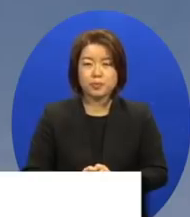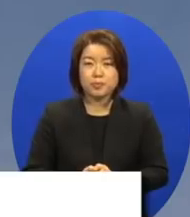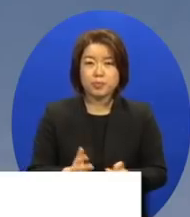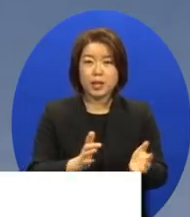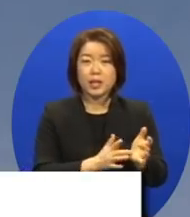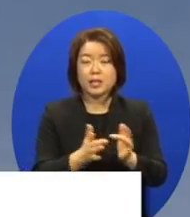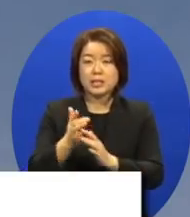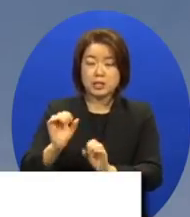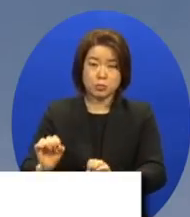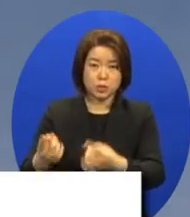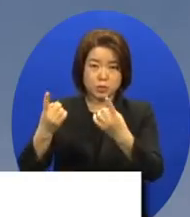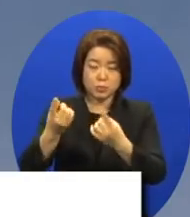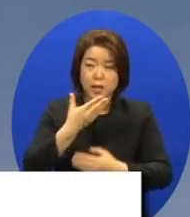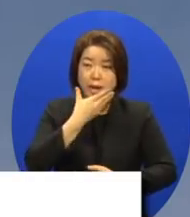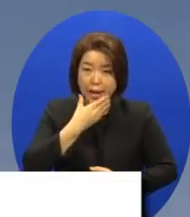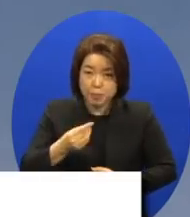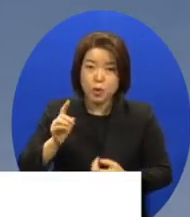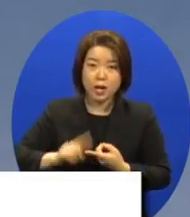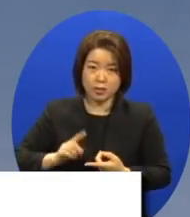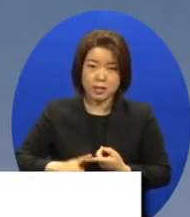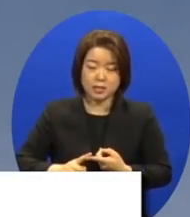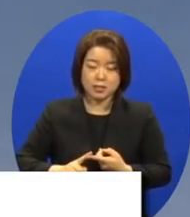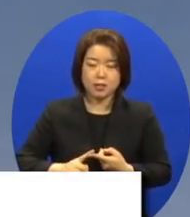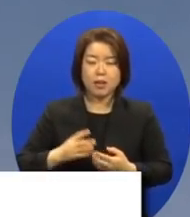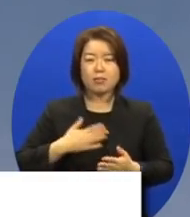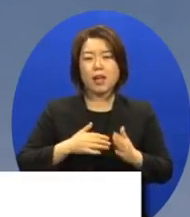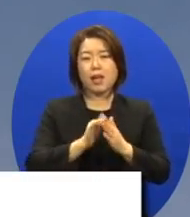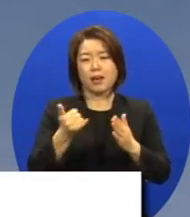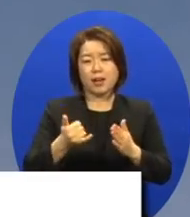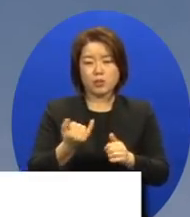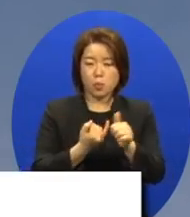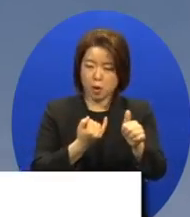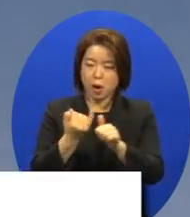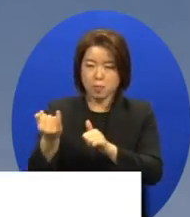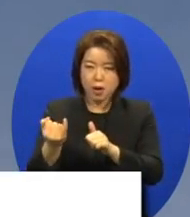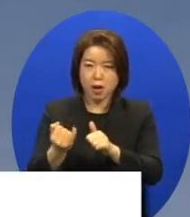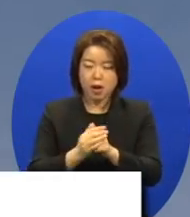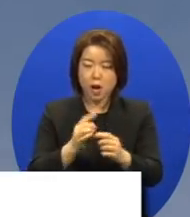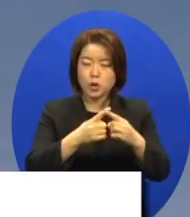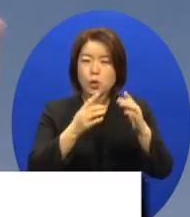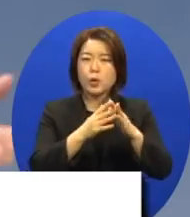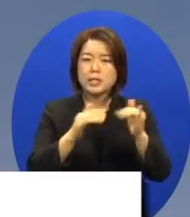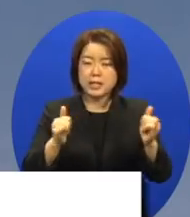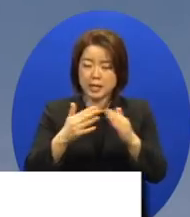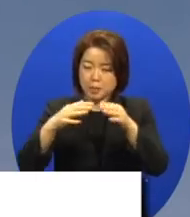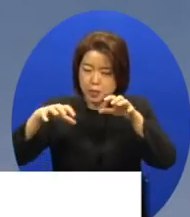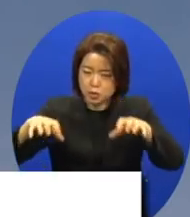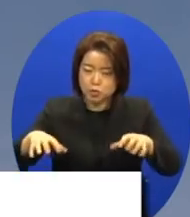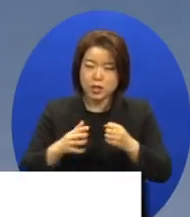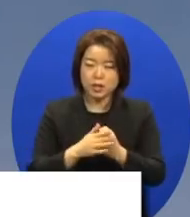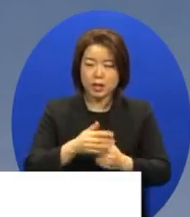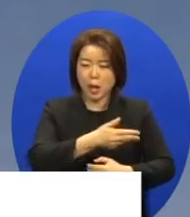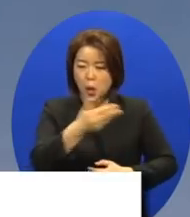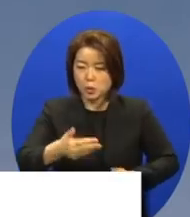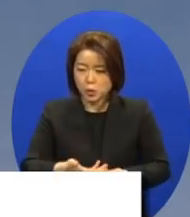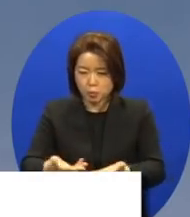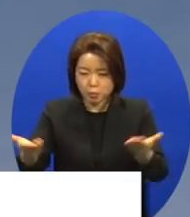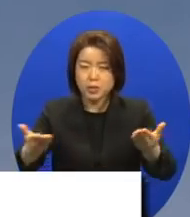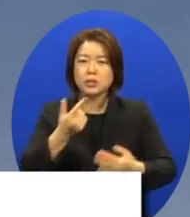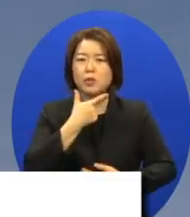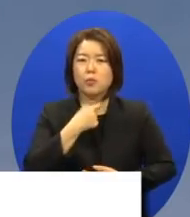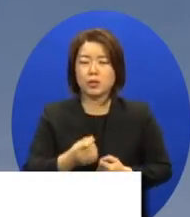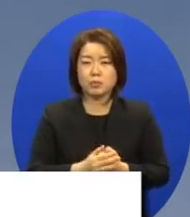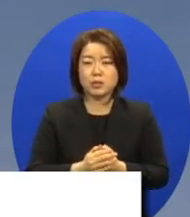예수님으로 인하여 행복한 것을 가족에게 배우자에게 교우들에게 이웃에게 흘려 보내게 되기를 원합니다